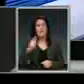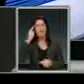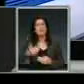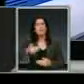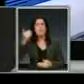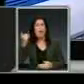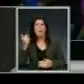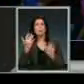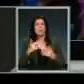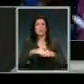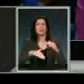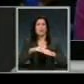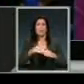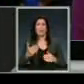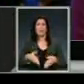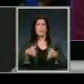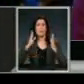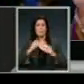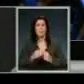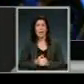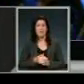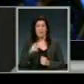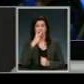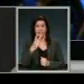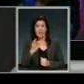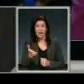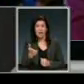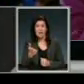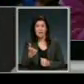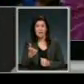כן, אבל ראית שירותים ציבוריים בכתבה, שפשוט לא מונגשים, לא נסגרת הדלת. לא עושים את החשיבות.